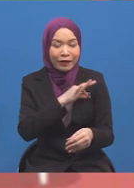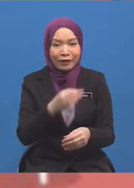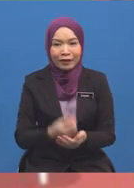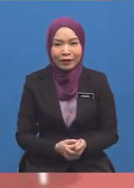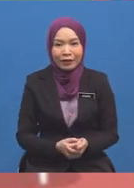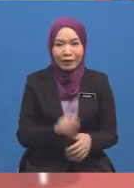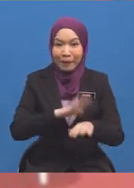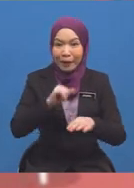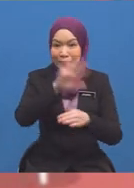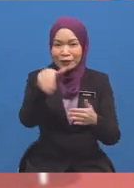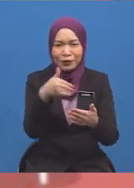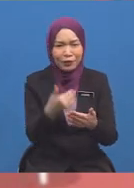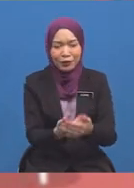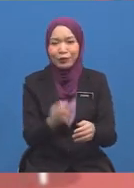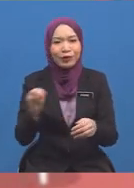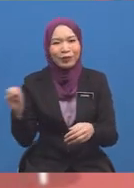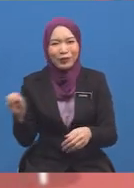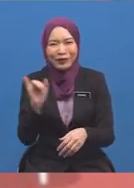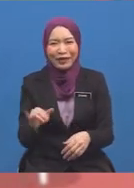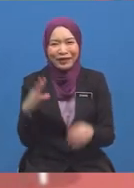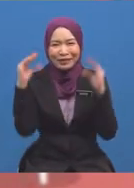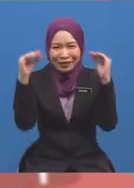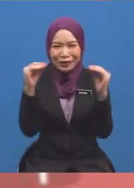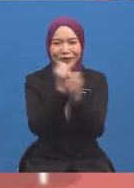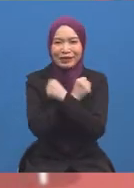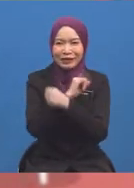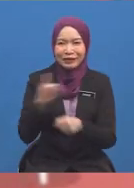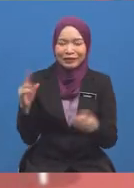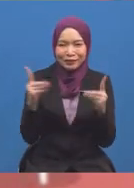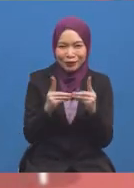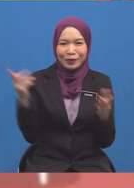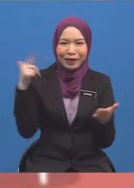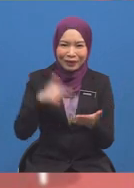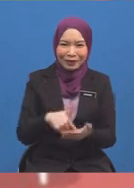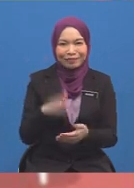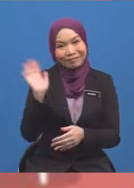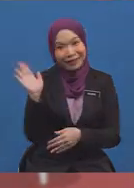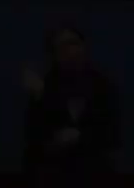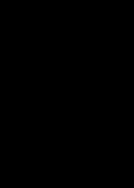oleh semua anak didik C goyang cedhut sayangi jumpa lagi bye bye